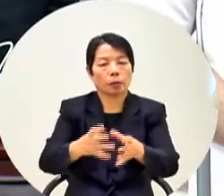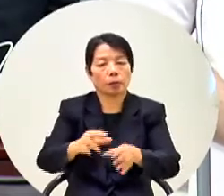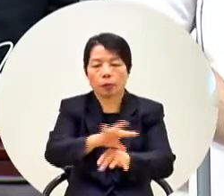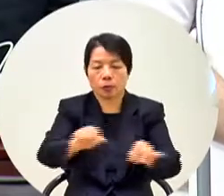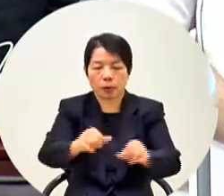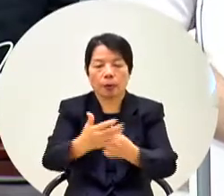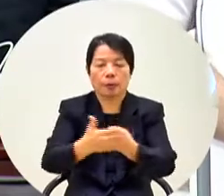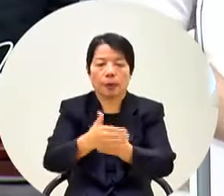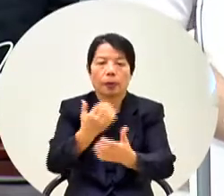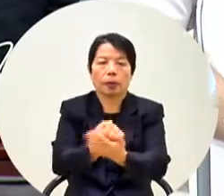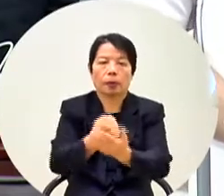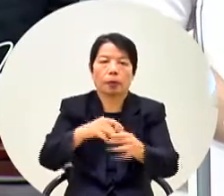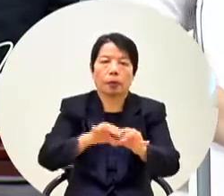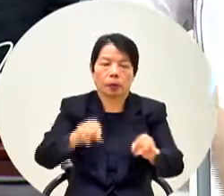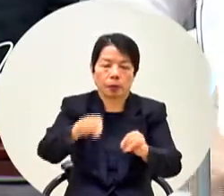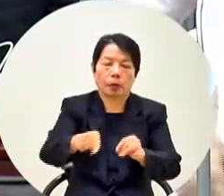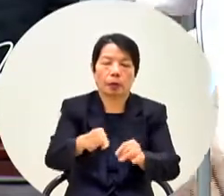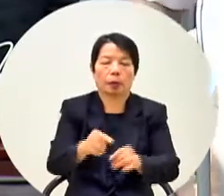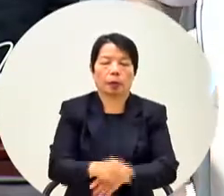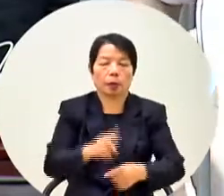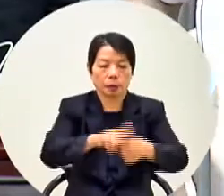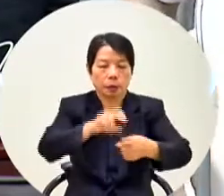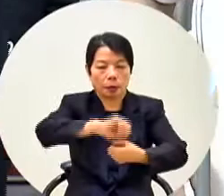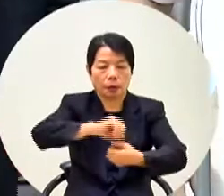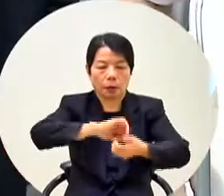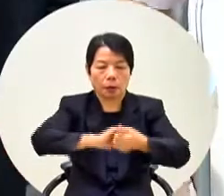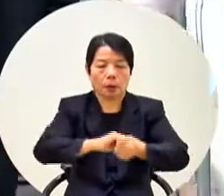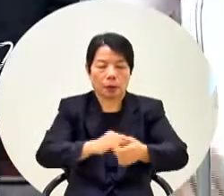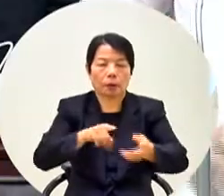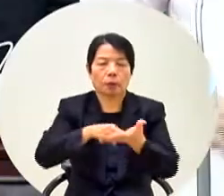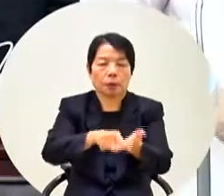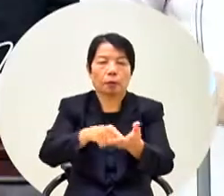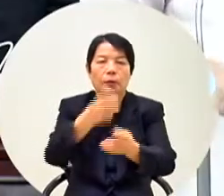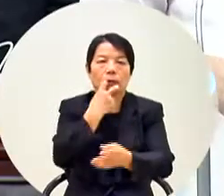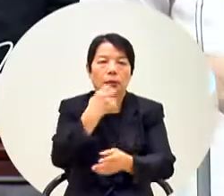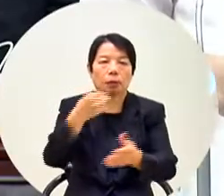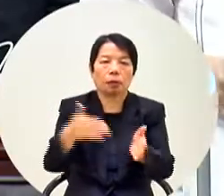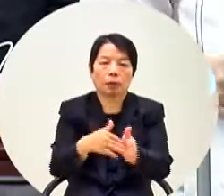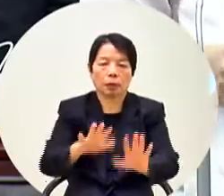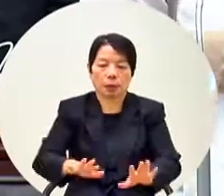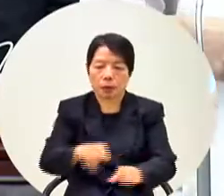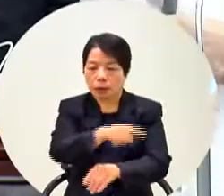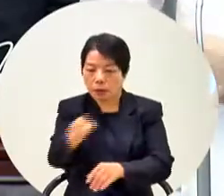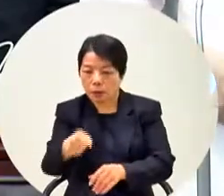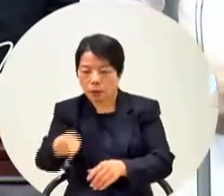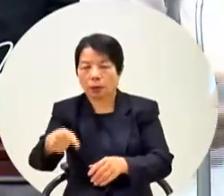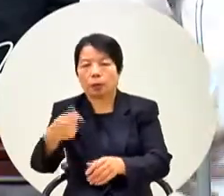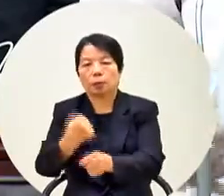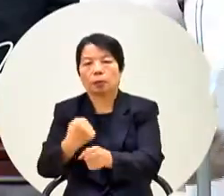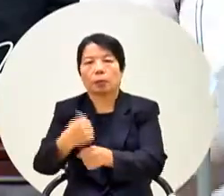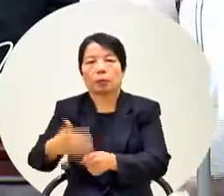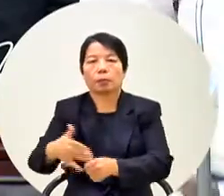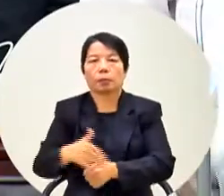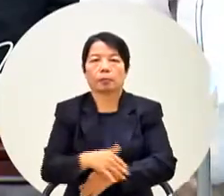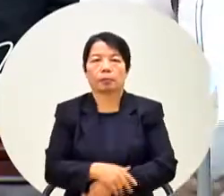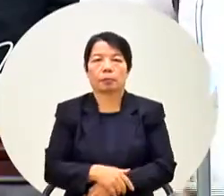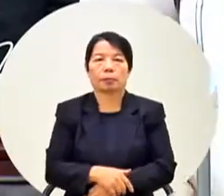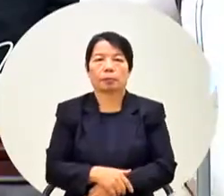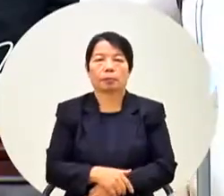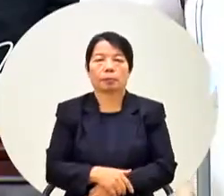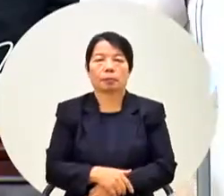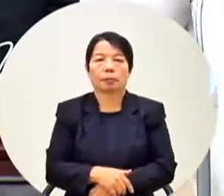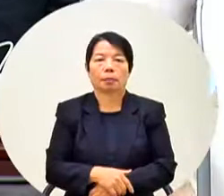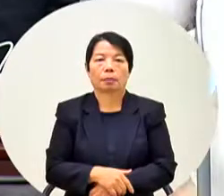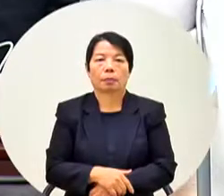案已经送去来进步，加点地区啦哈，整个一部分还袂做，是咱旧的这个市啦。 不止，你个有足